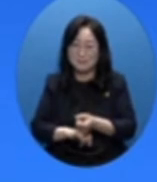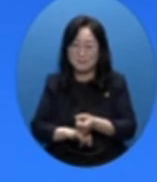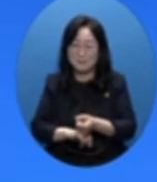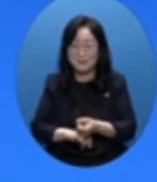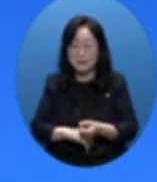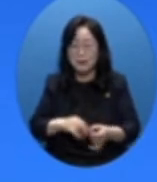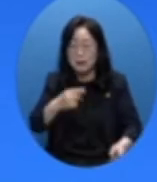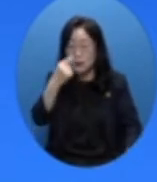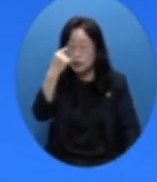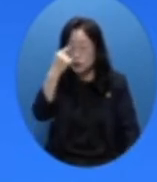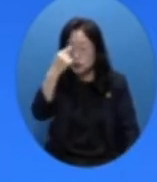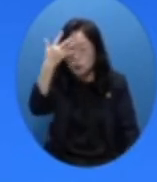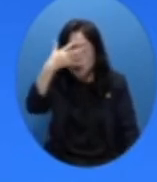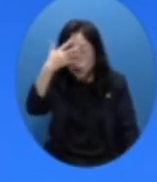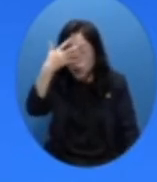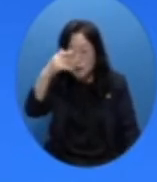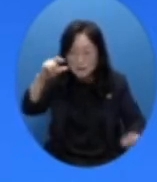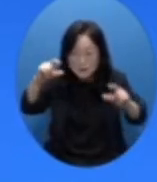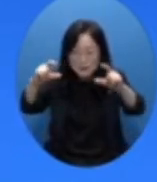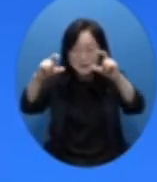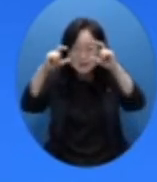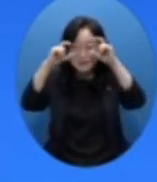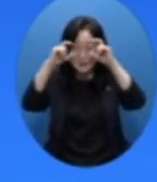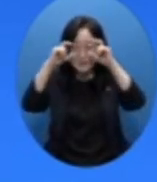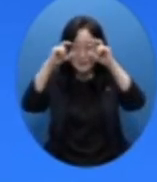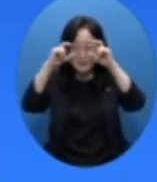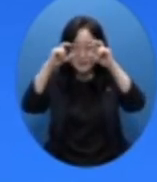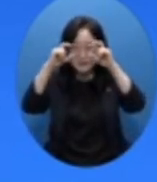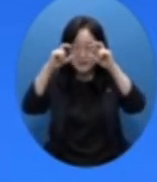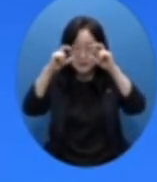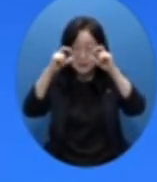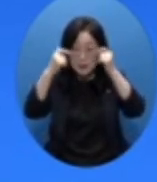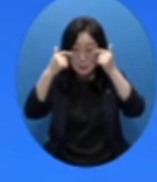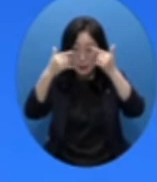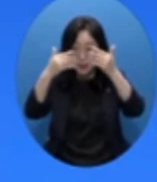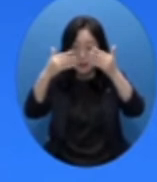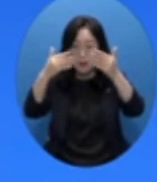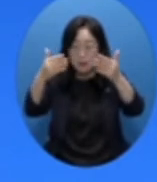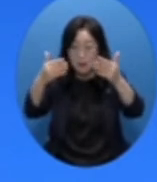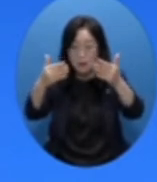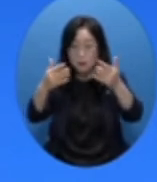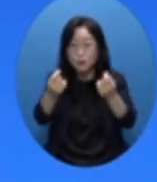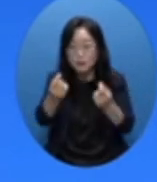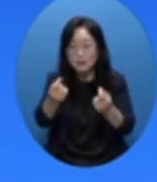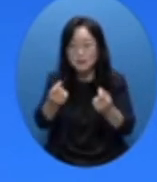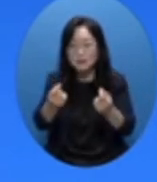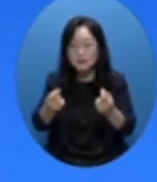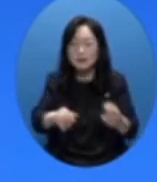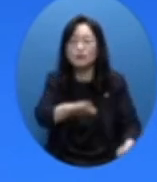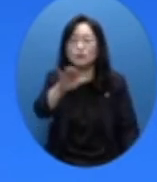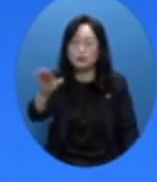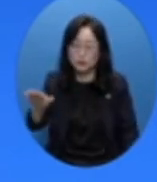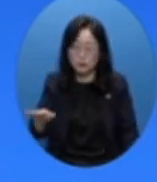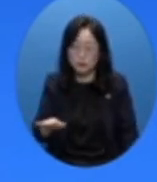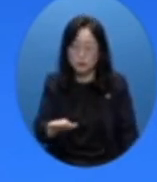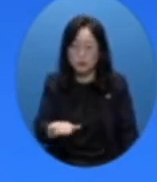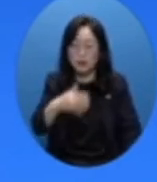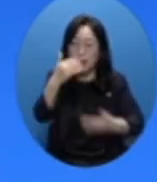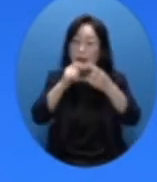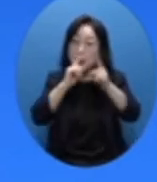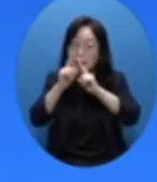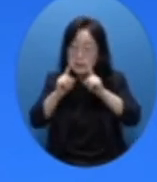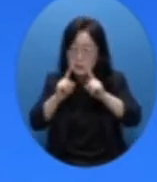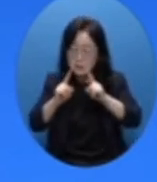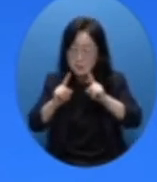시력이 나쁘면 안경을 써서 시력이 좋아지는 것처럼 우리가 말씀에 안경을